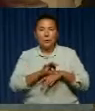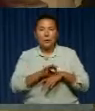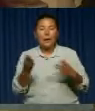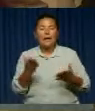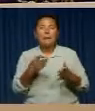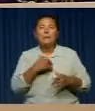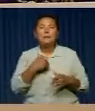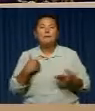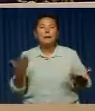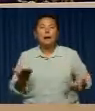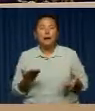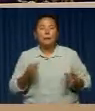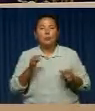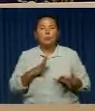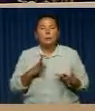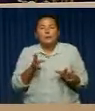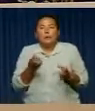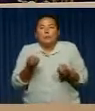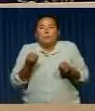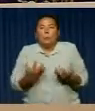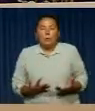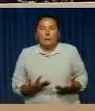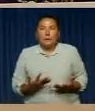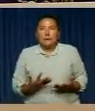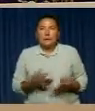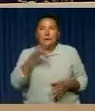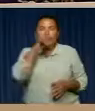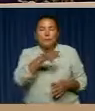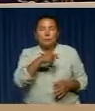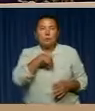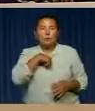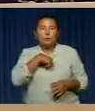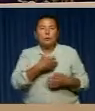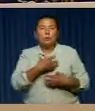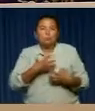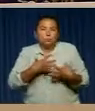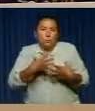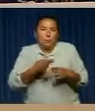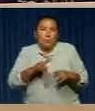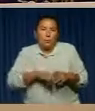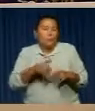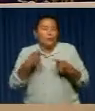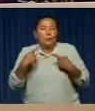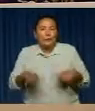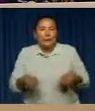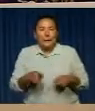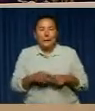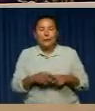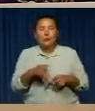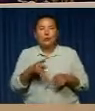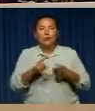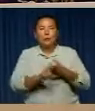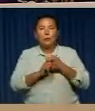қандай пневмония екен? Мүмкін бұл жерде қатерлі ісіктің бір ісігі бар ма екен? Бір күмән туғыздырып, сол ауруды жіктеу